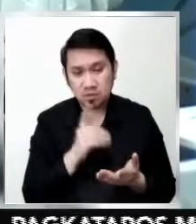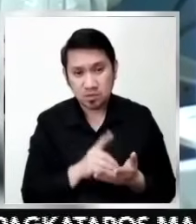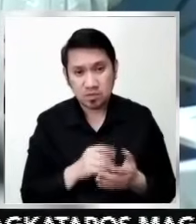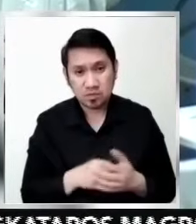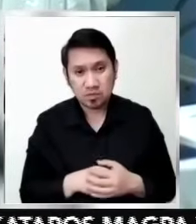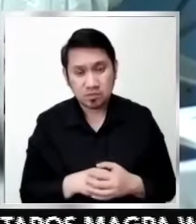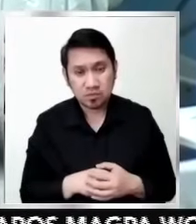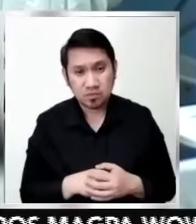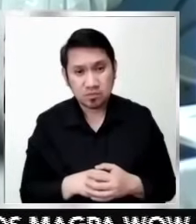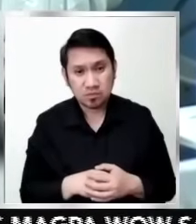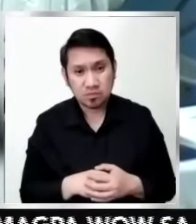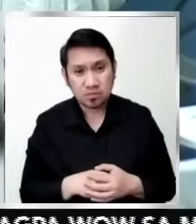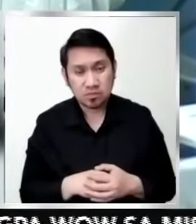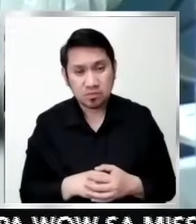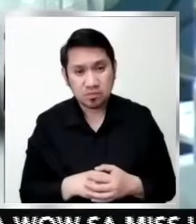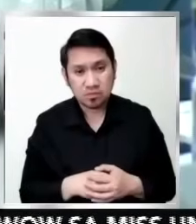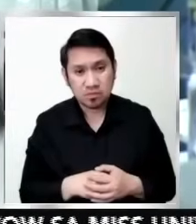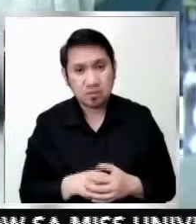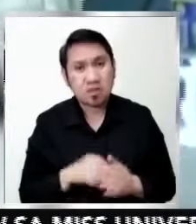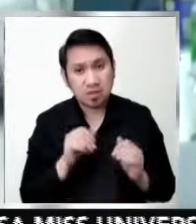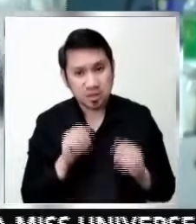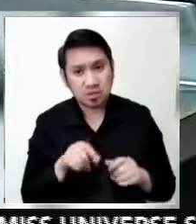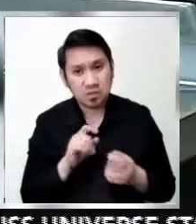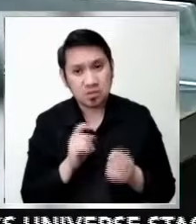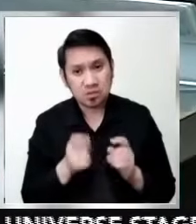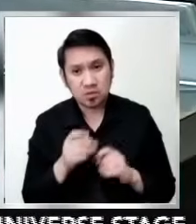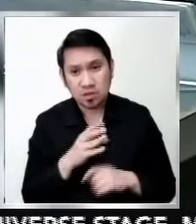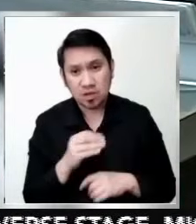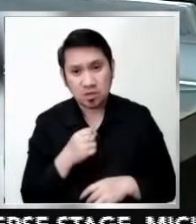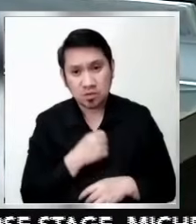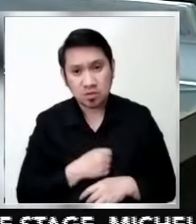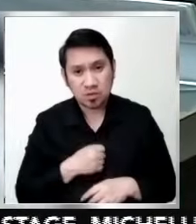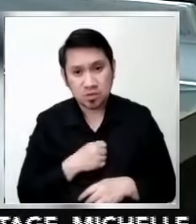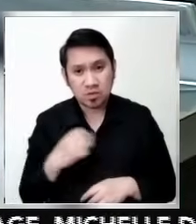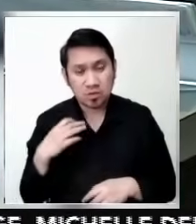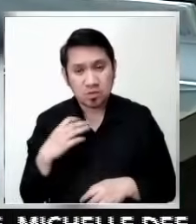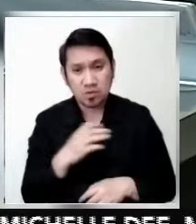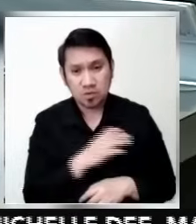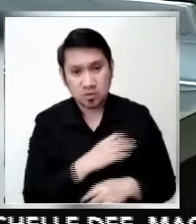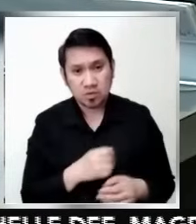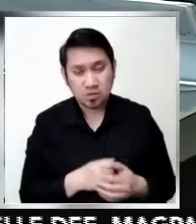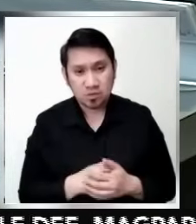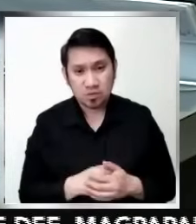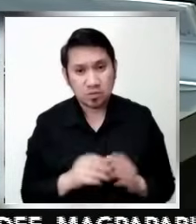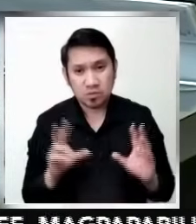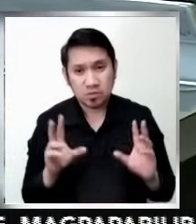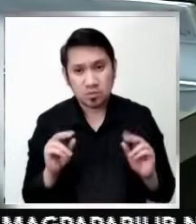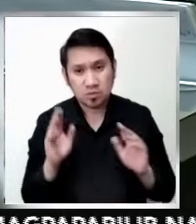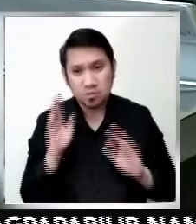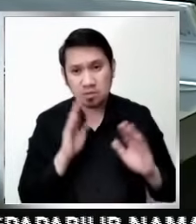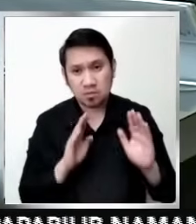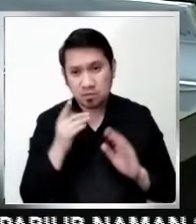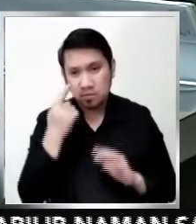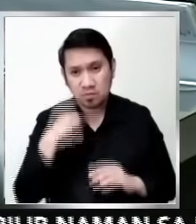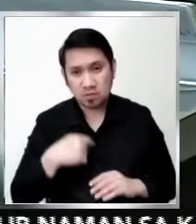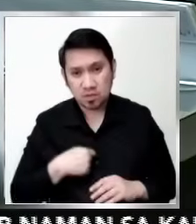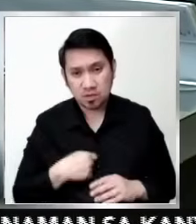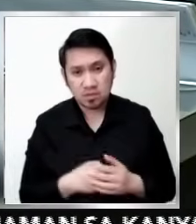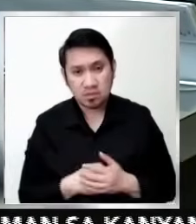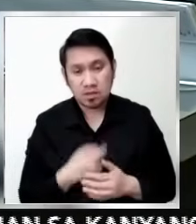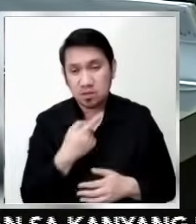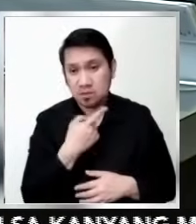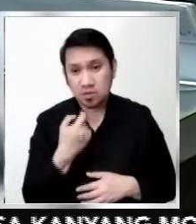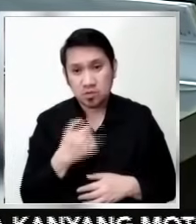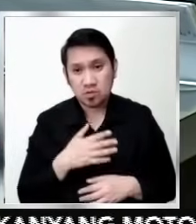your statements and apologize to Congress Ah wala pong problema sa akin personally ion because trabaho po